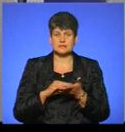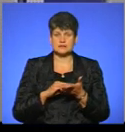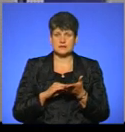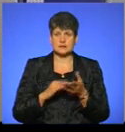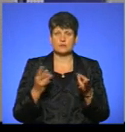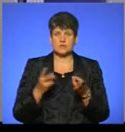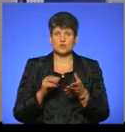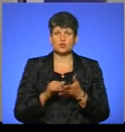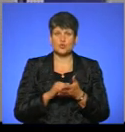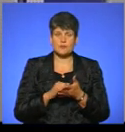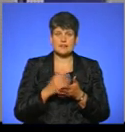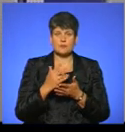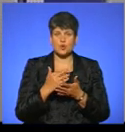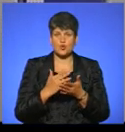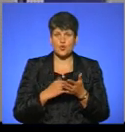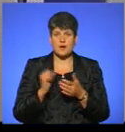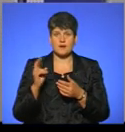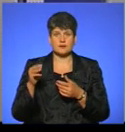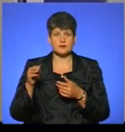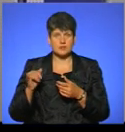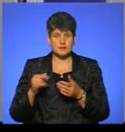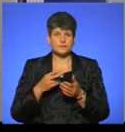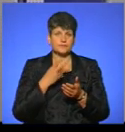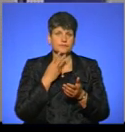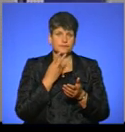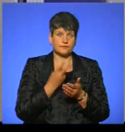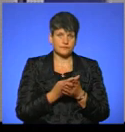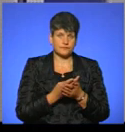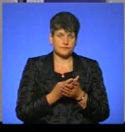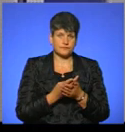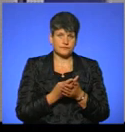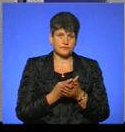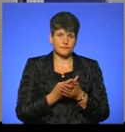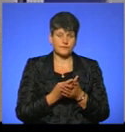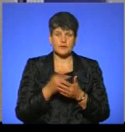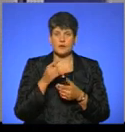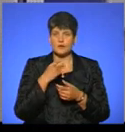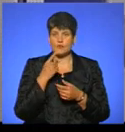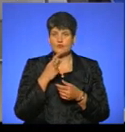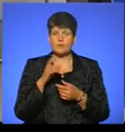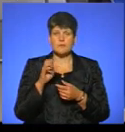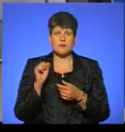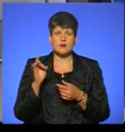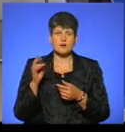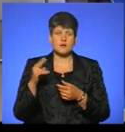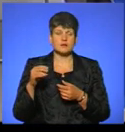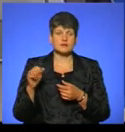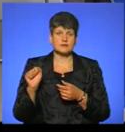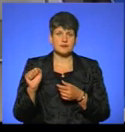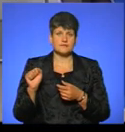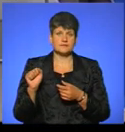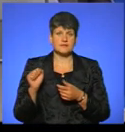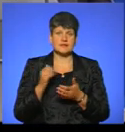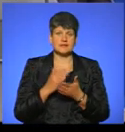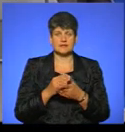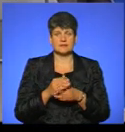документи, протоколи, акти, які засвідчують. Кажуть, що барда є